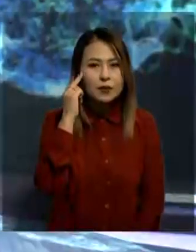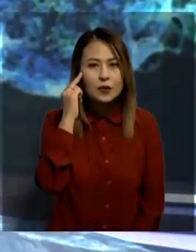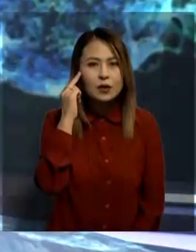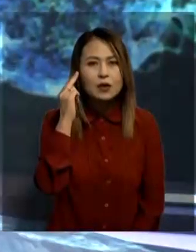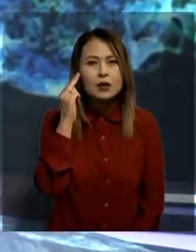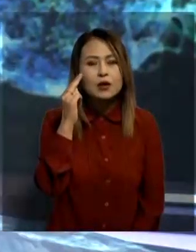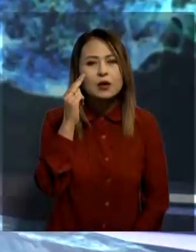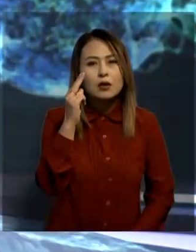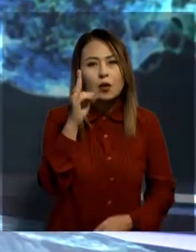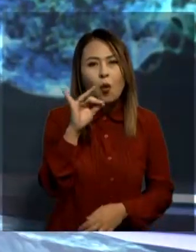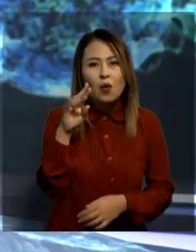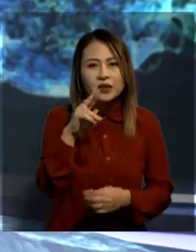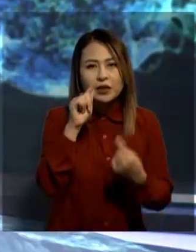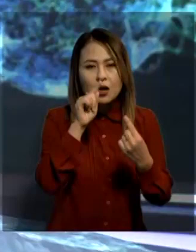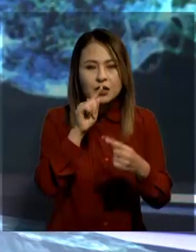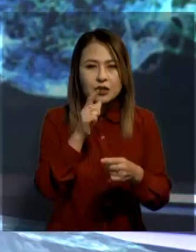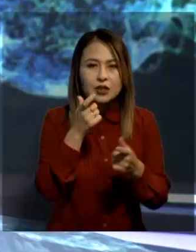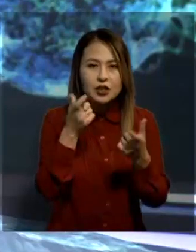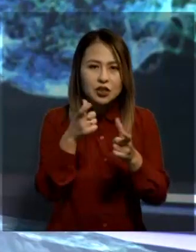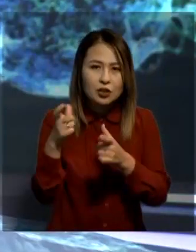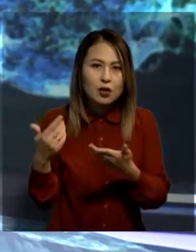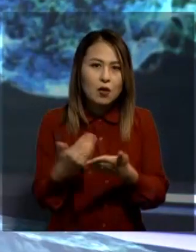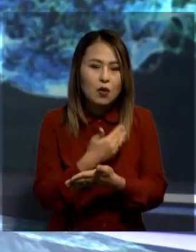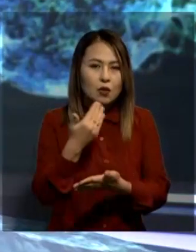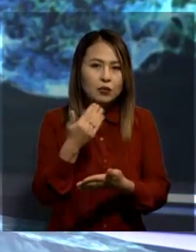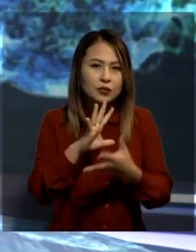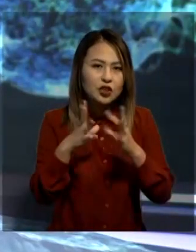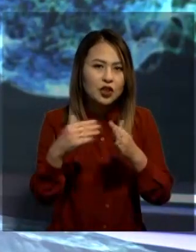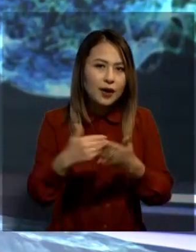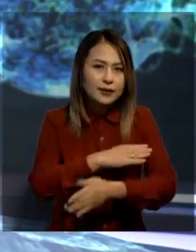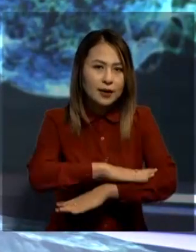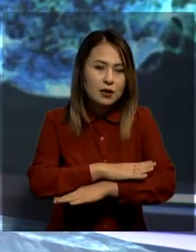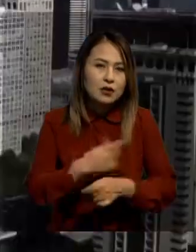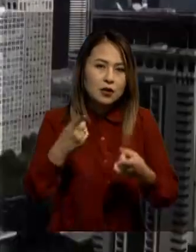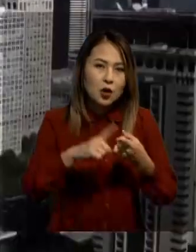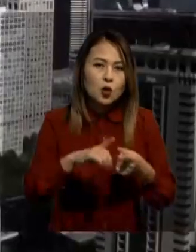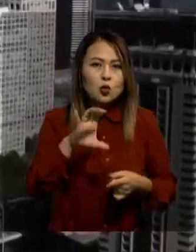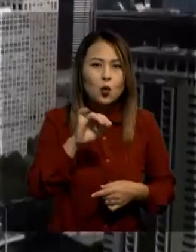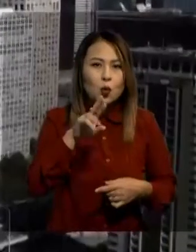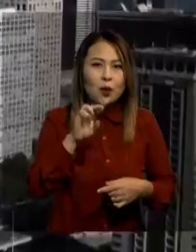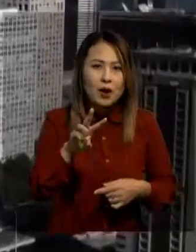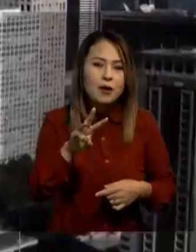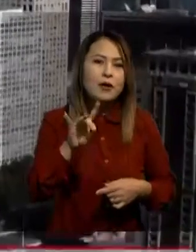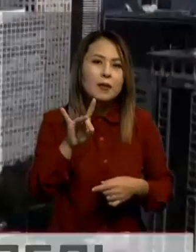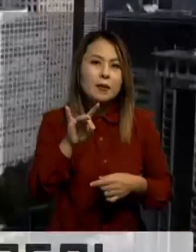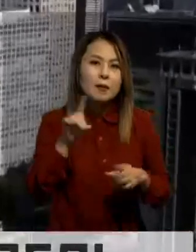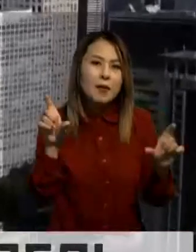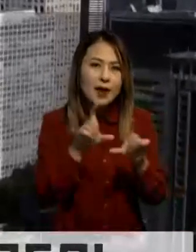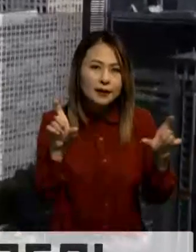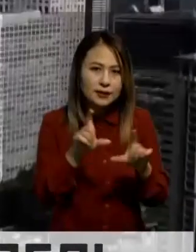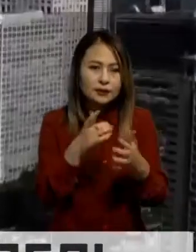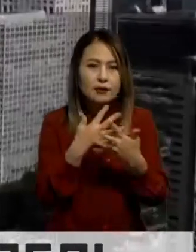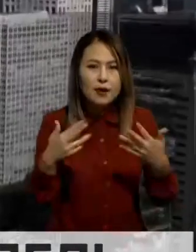Ал Бейжіңде ковидке қарсы шектеулер жеңілдетілді. Жаңа тәртіпке сай қалада супермаркет, коммерциялық ғимарат және